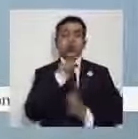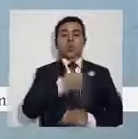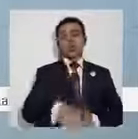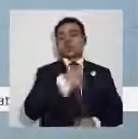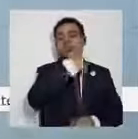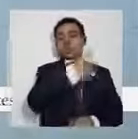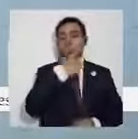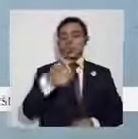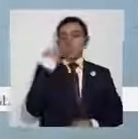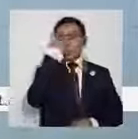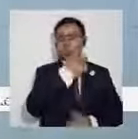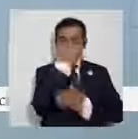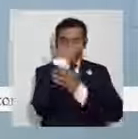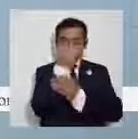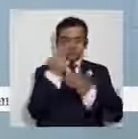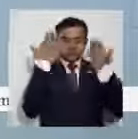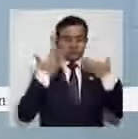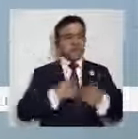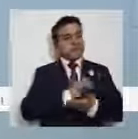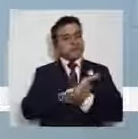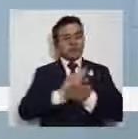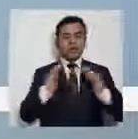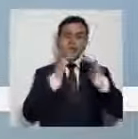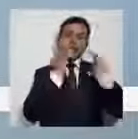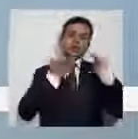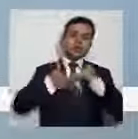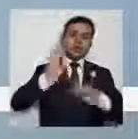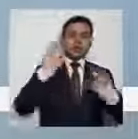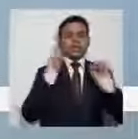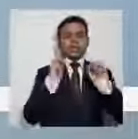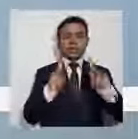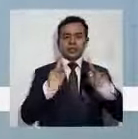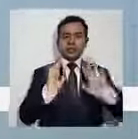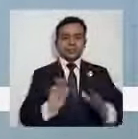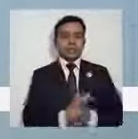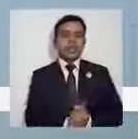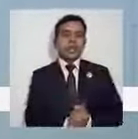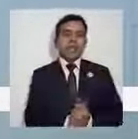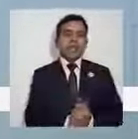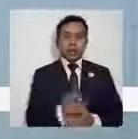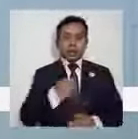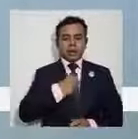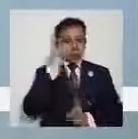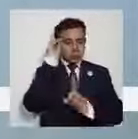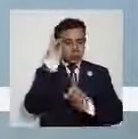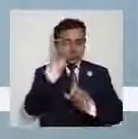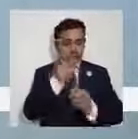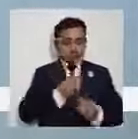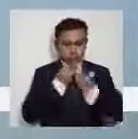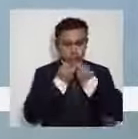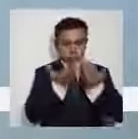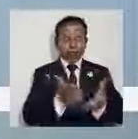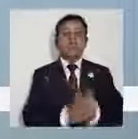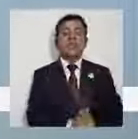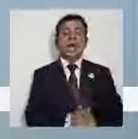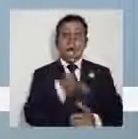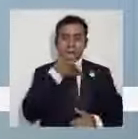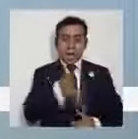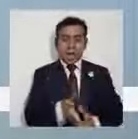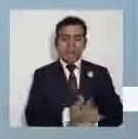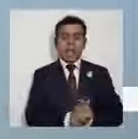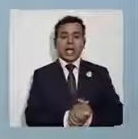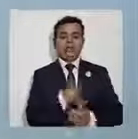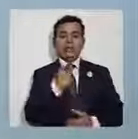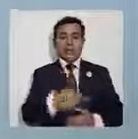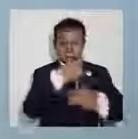আমরা এখানে আমরা আনন্দের সাথে জানাতে পারি যে আমরা আজকে যে ল্যাবগুলো রিপোর্ট দিয়েছি, তার মধ্যে আমাদের নতুন করে সংযোজিত হয়েছে